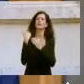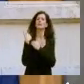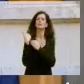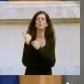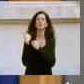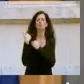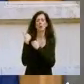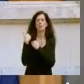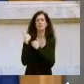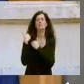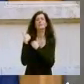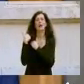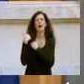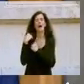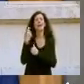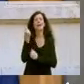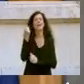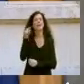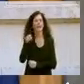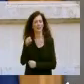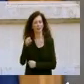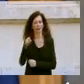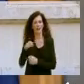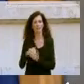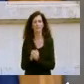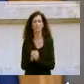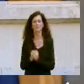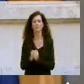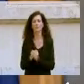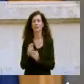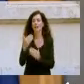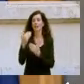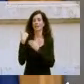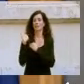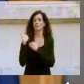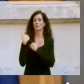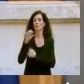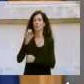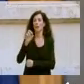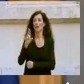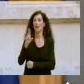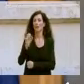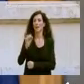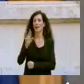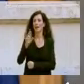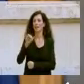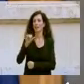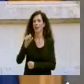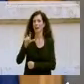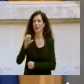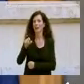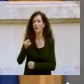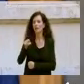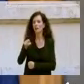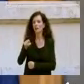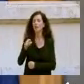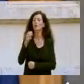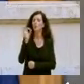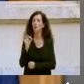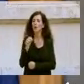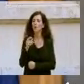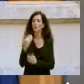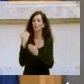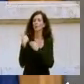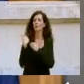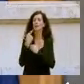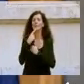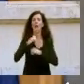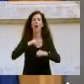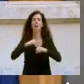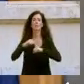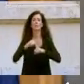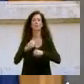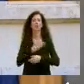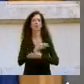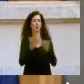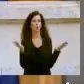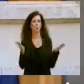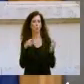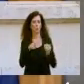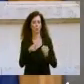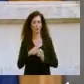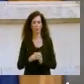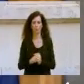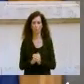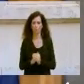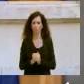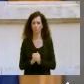sono due aspetti che condiziona molto l'operato dei funzionari pubblici degli amministratori pubblici io quando